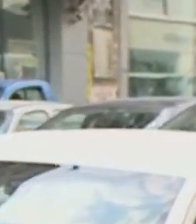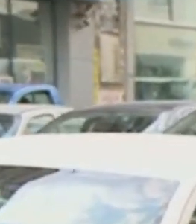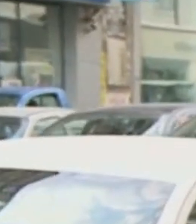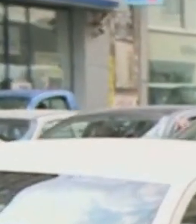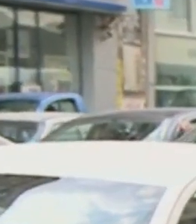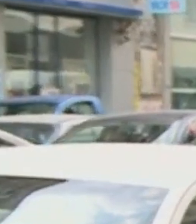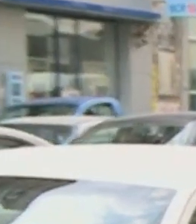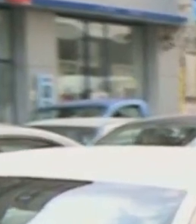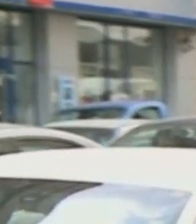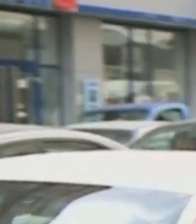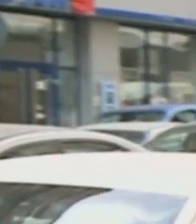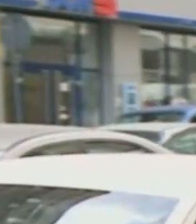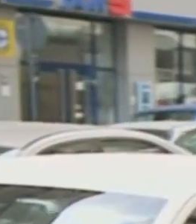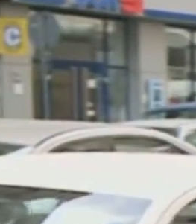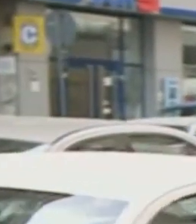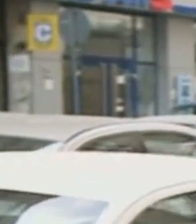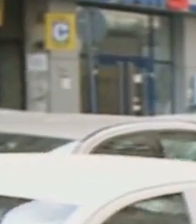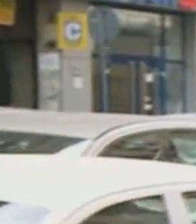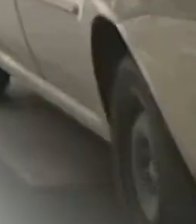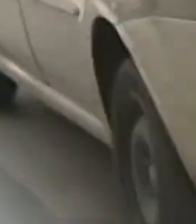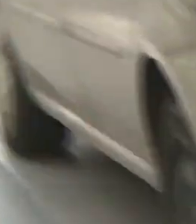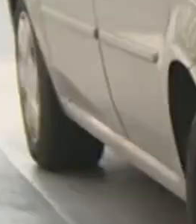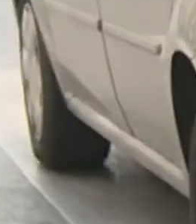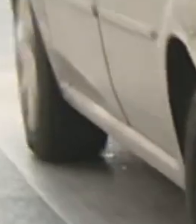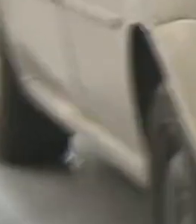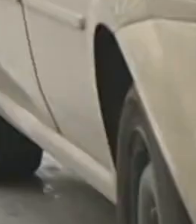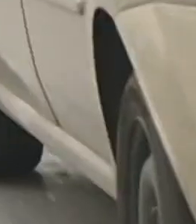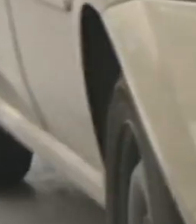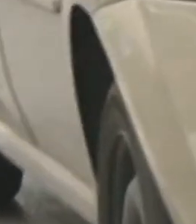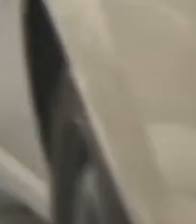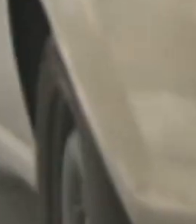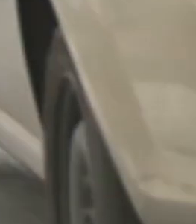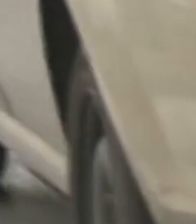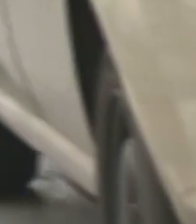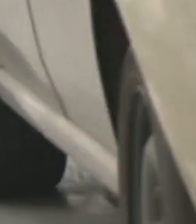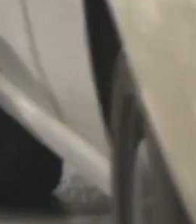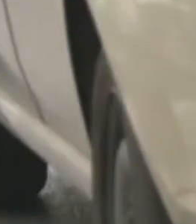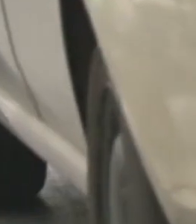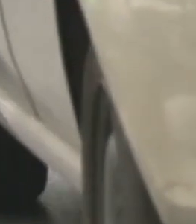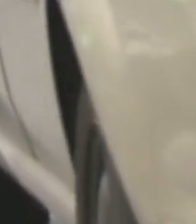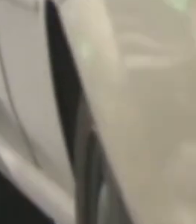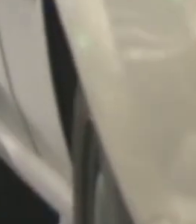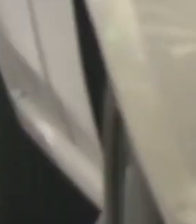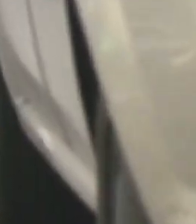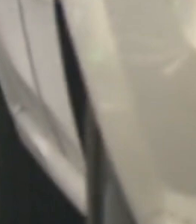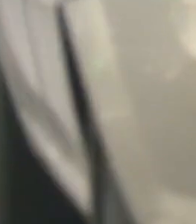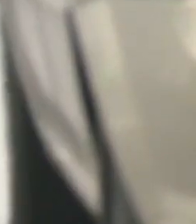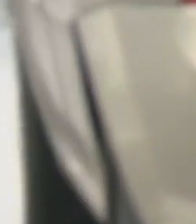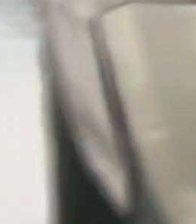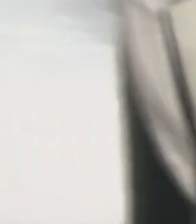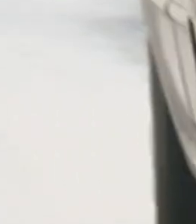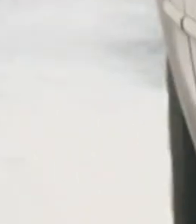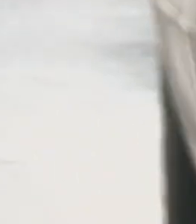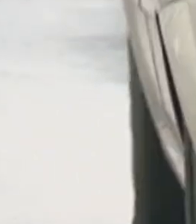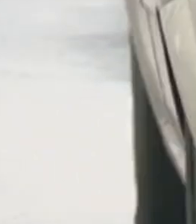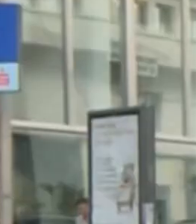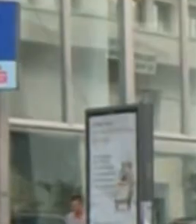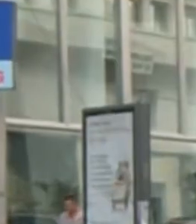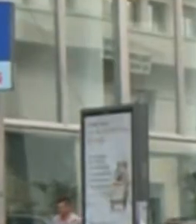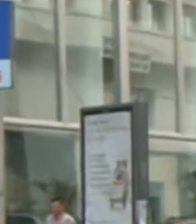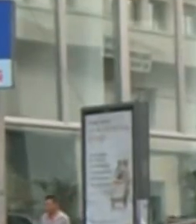cu toții și care aduce prejudicii mari sănătății cetățenilor și în același timp și bugetului